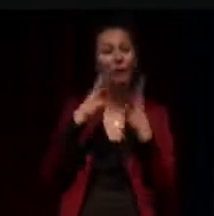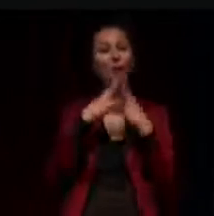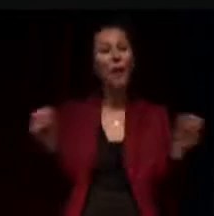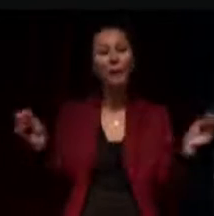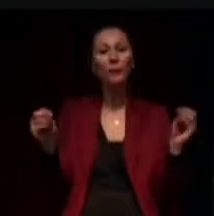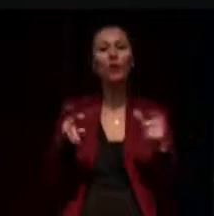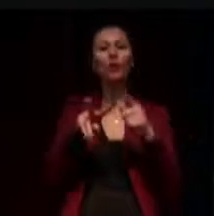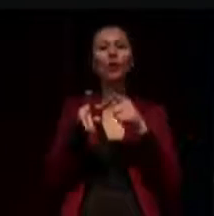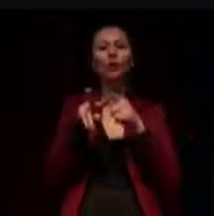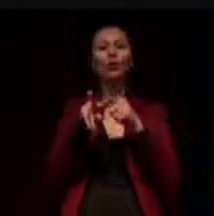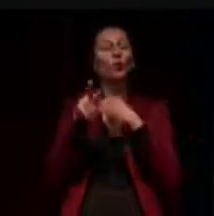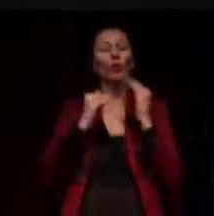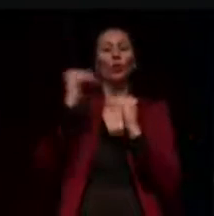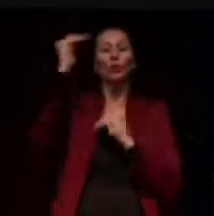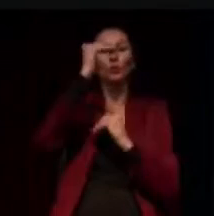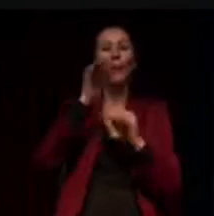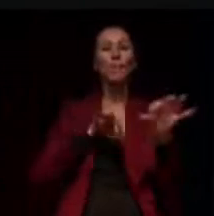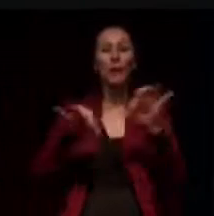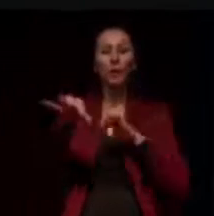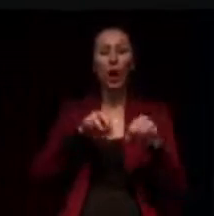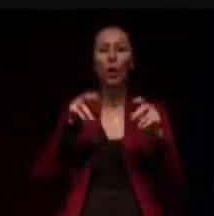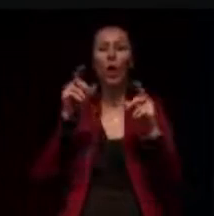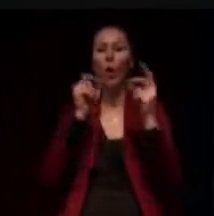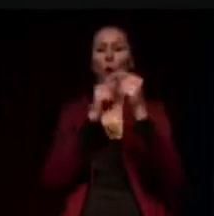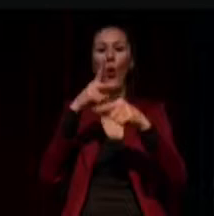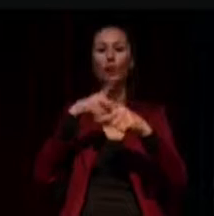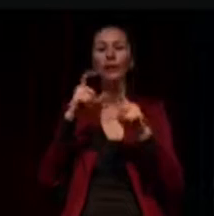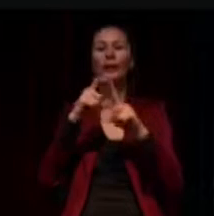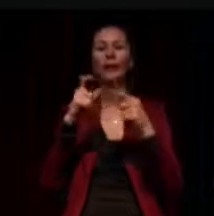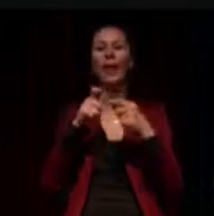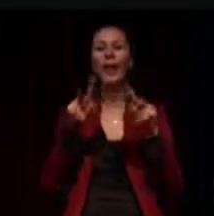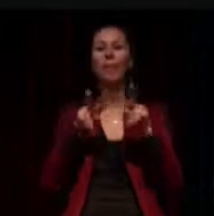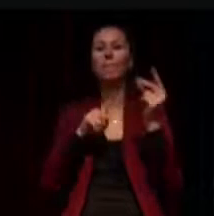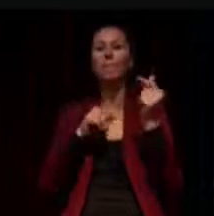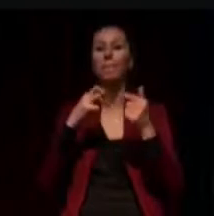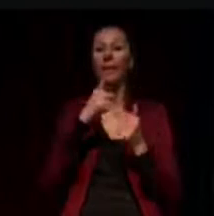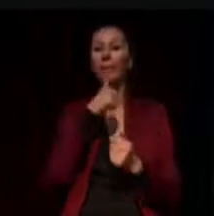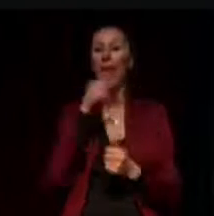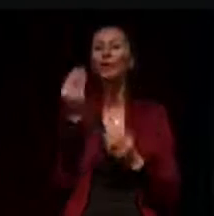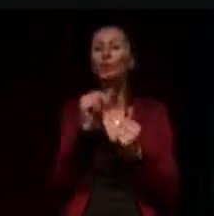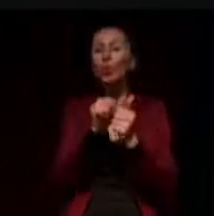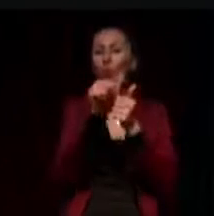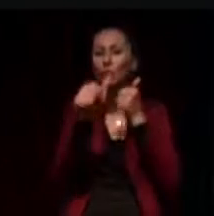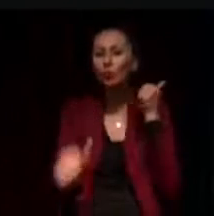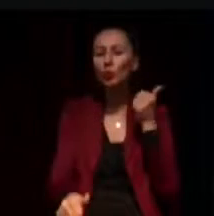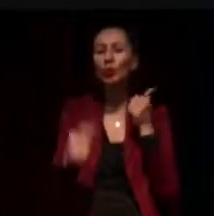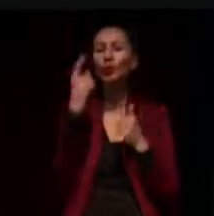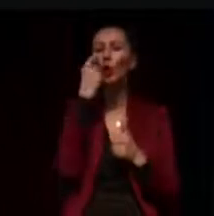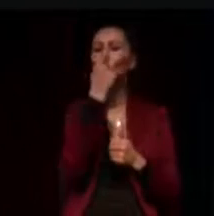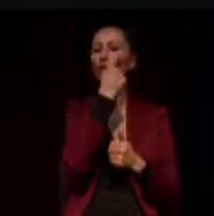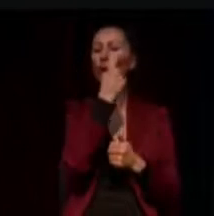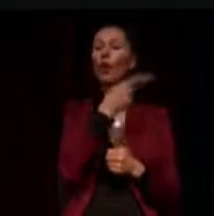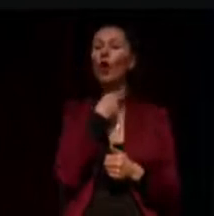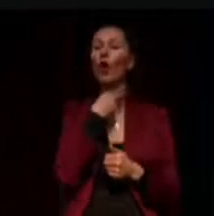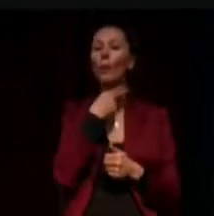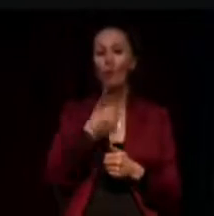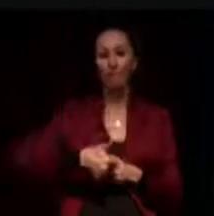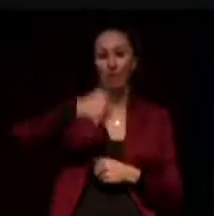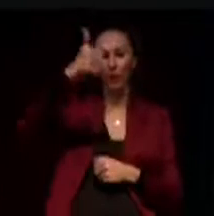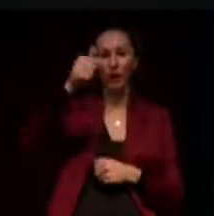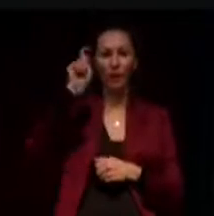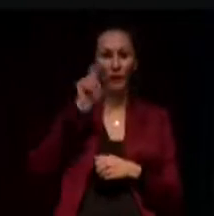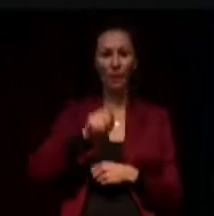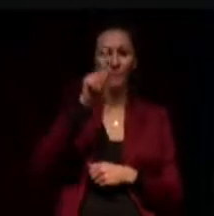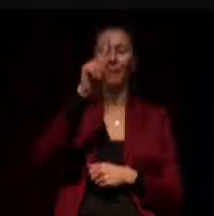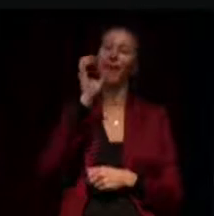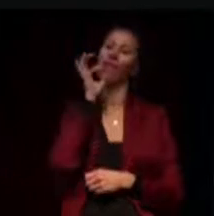kaybettiğimiz yüksek mimar Özdemir Arnast'tı. Özdemir Bey uzun yıllar Göztepe Kulübü'nde başkanlığını